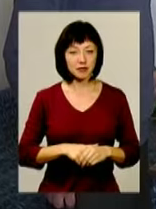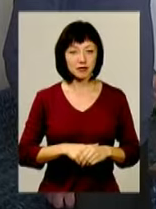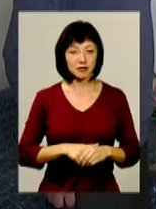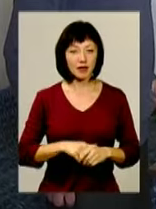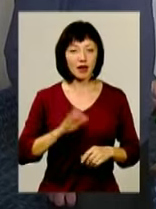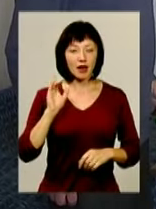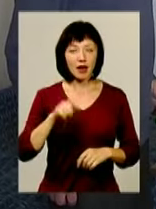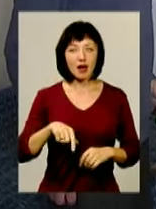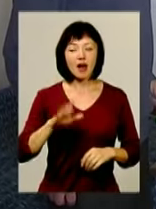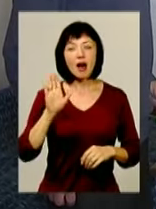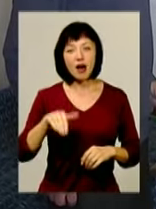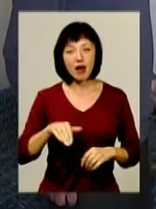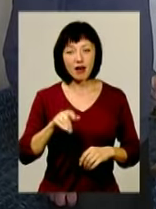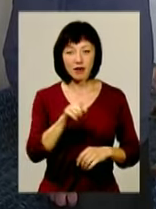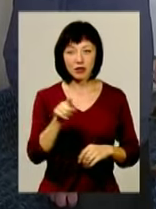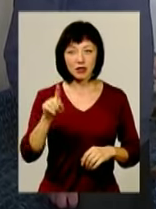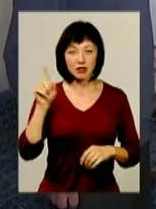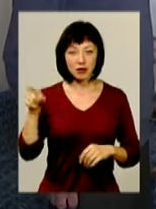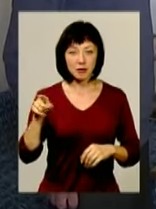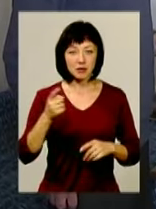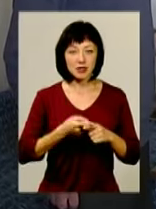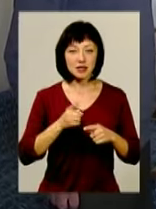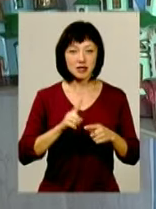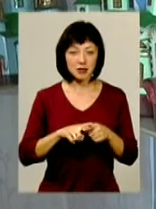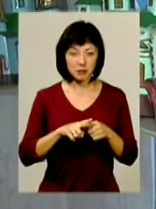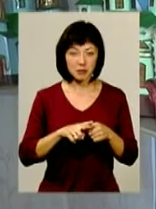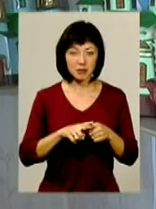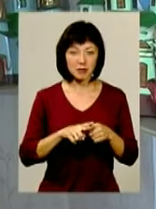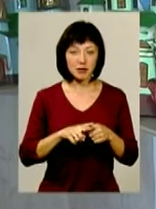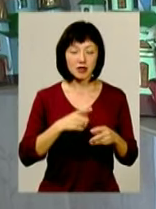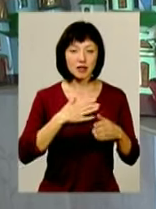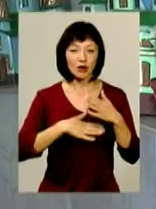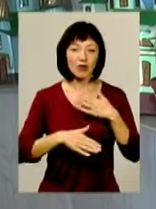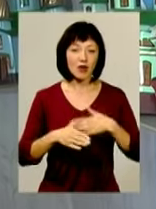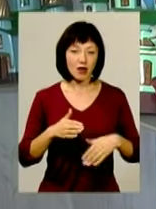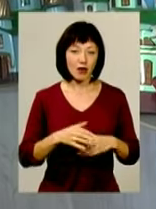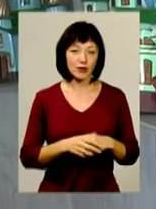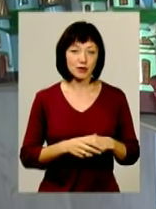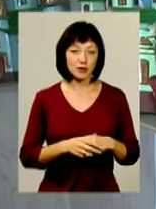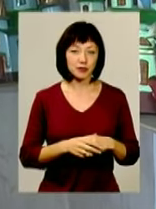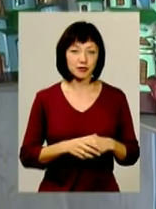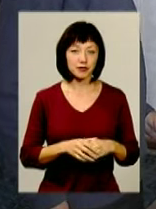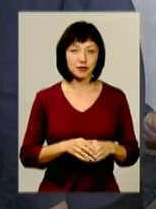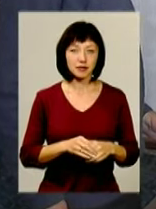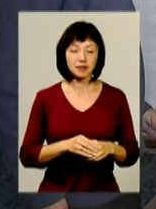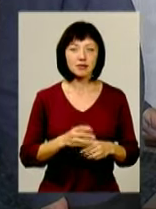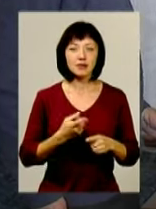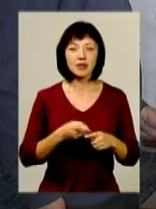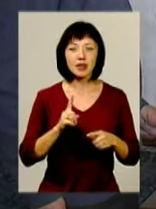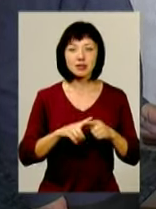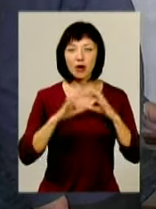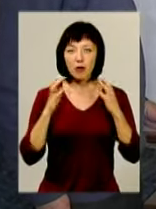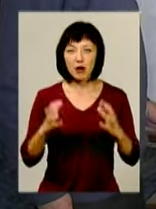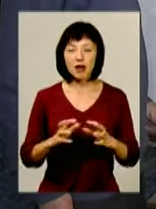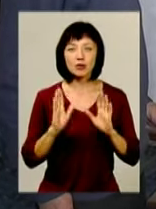вони там хоч цим задовольняються. Ці обереги їм будуть як